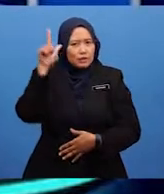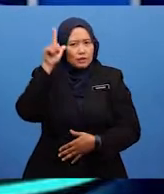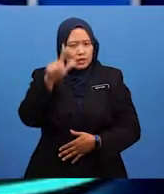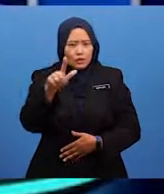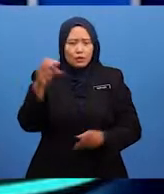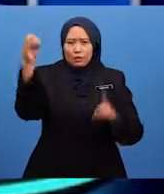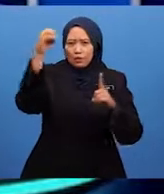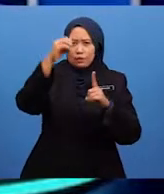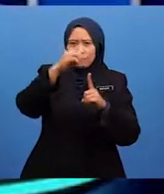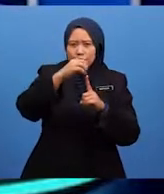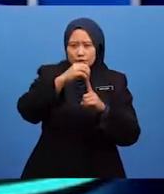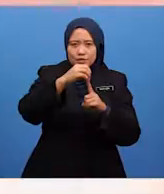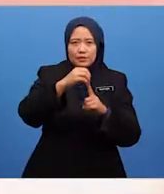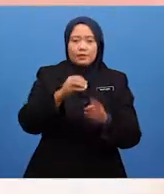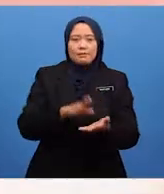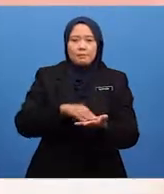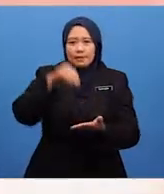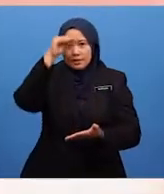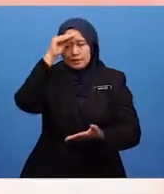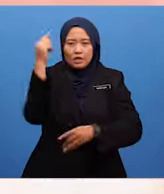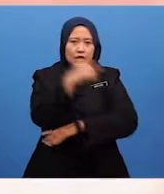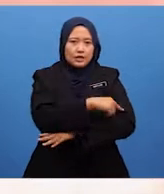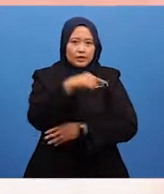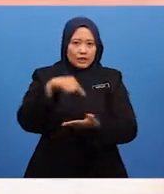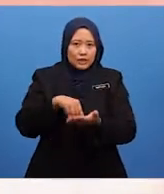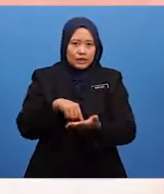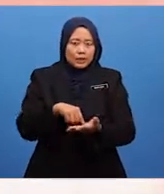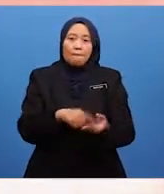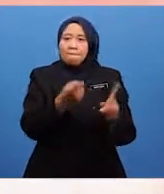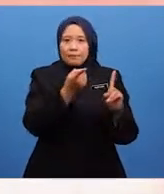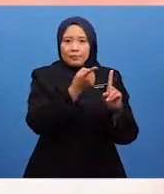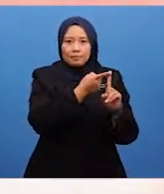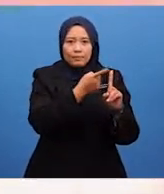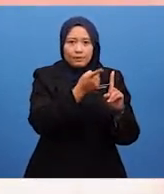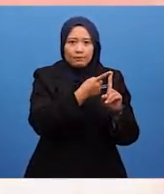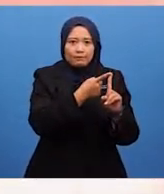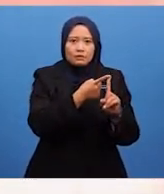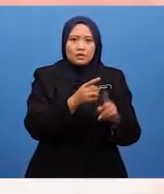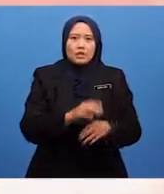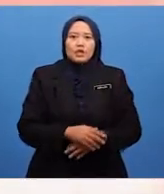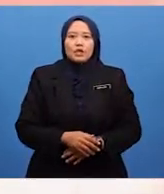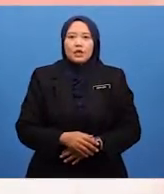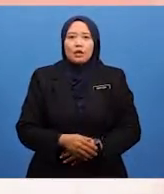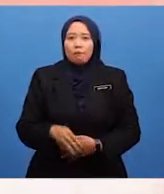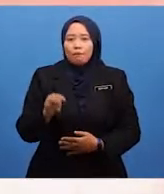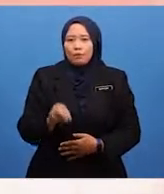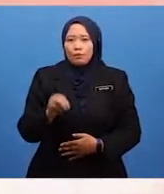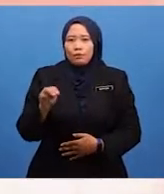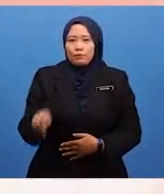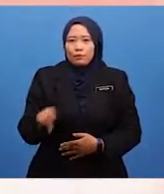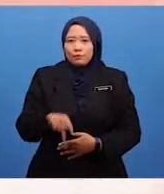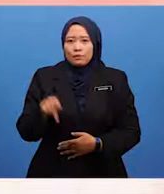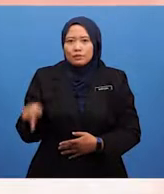pembelajaran pada hari ini terlebih dahulu melalui pembelajaran Rini Diharapkan semua pelajar-pelajar akan dapat